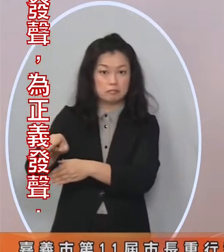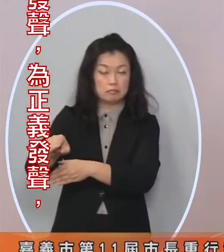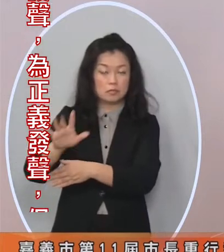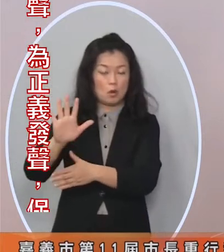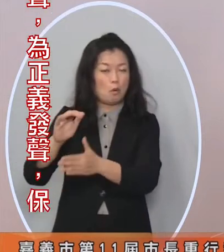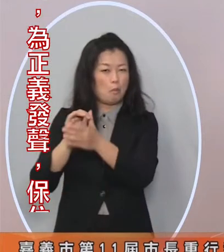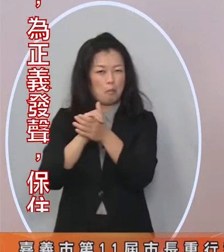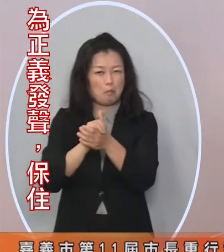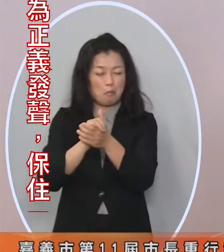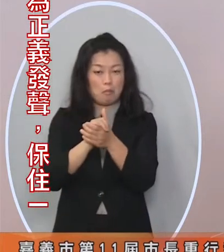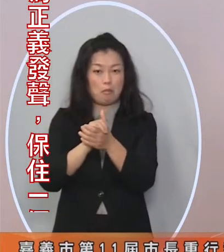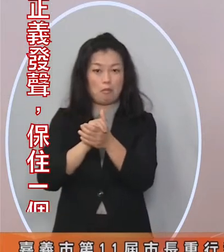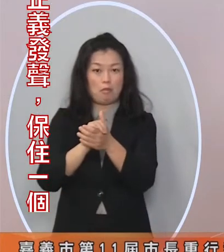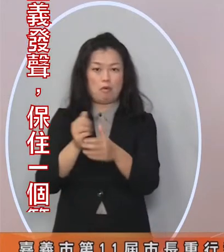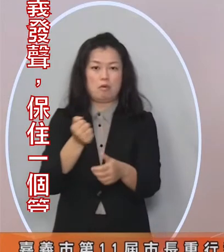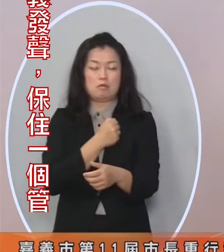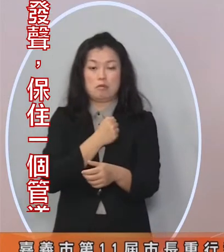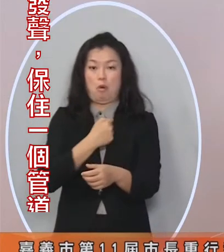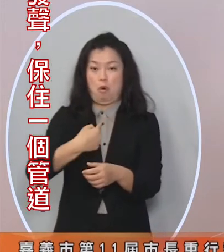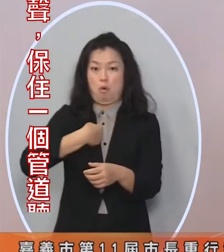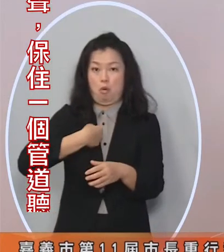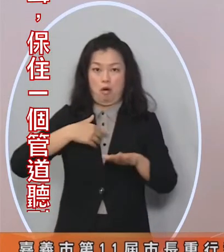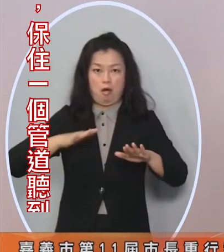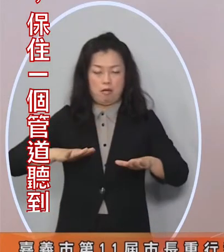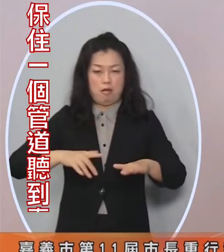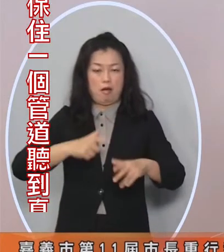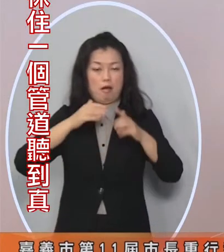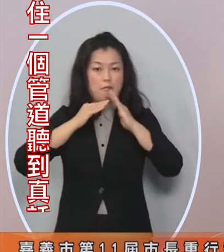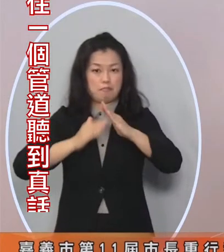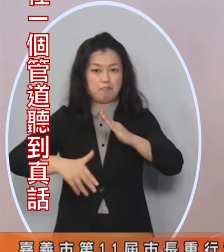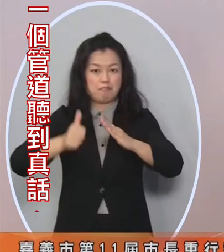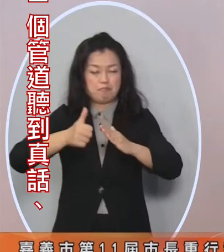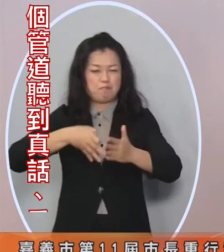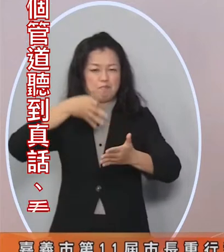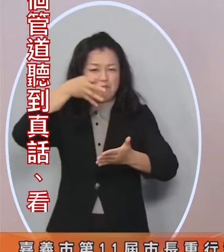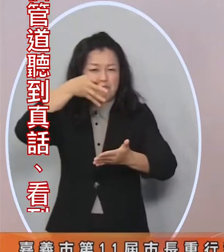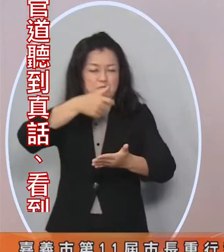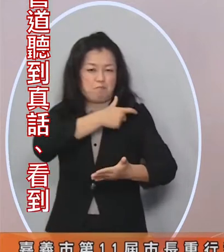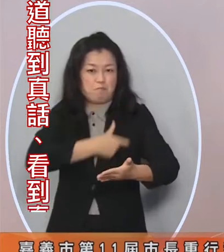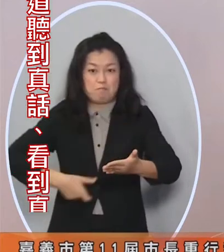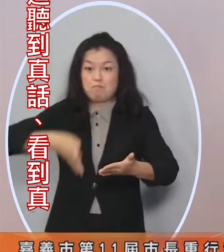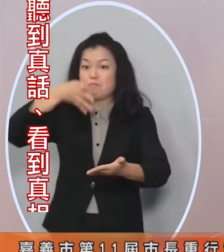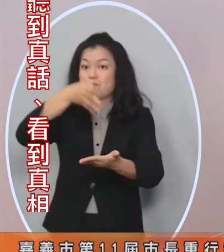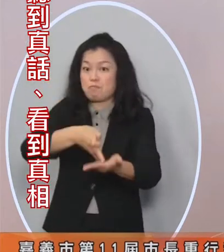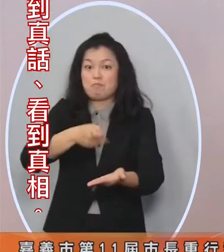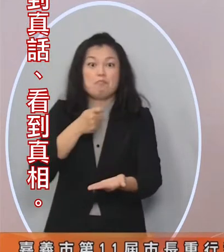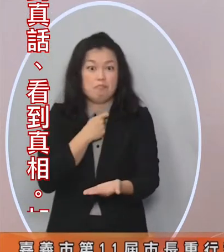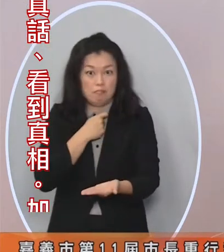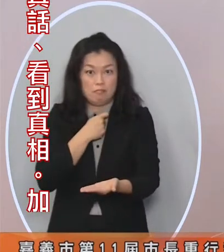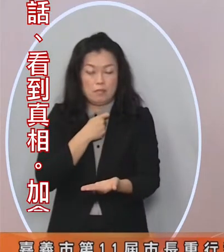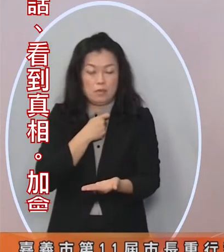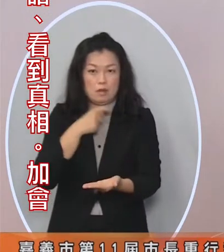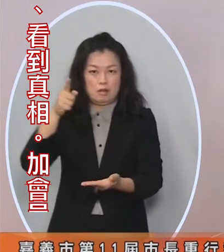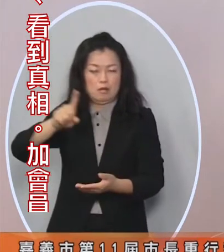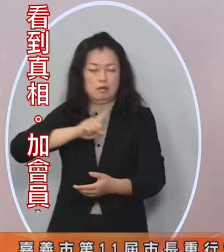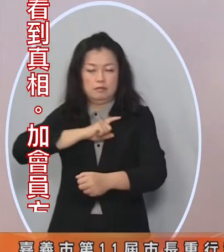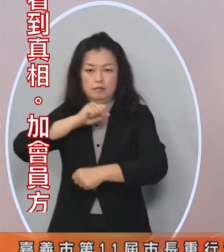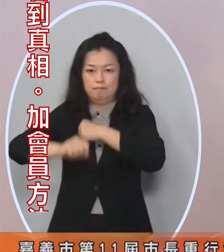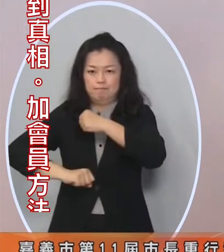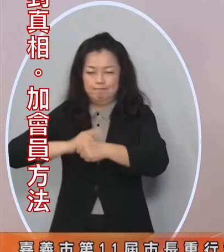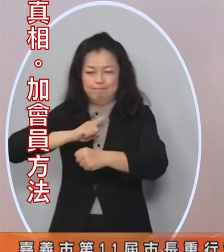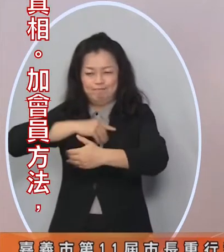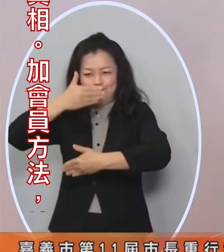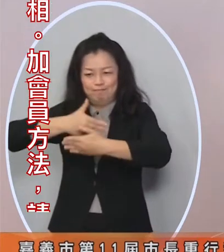好的朋友都知道凯生要参选的事情，自发性的为我拍摄的、为我鼓